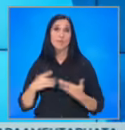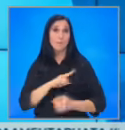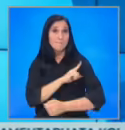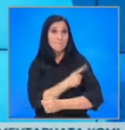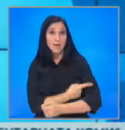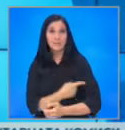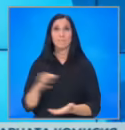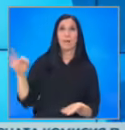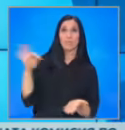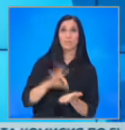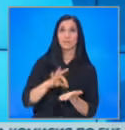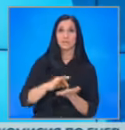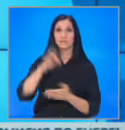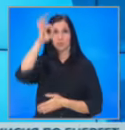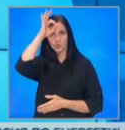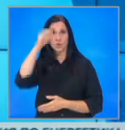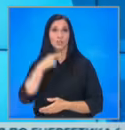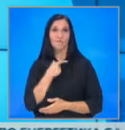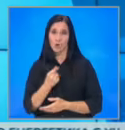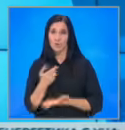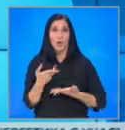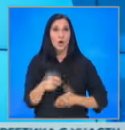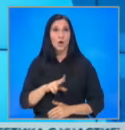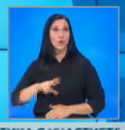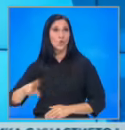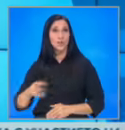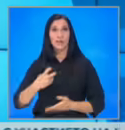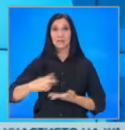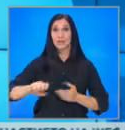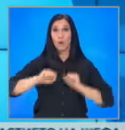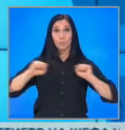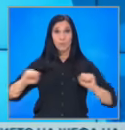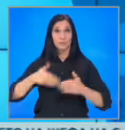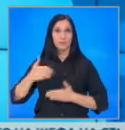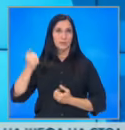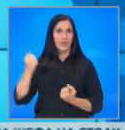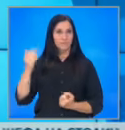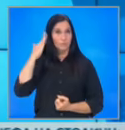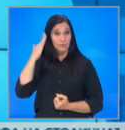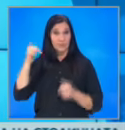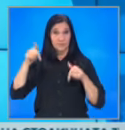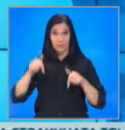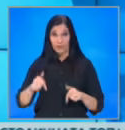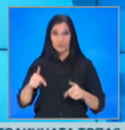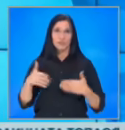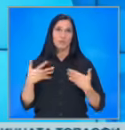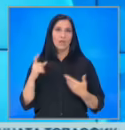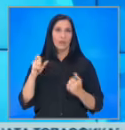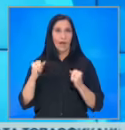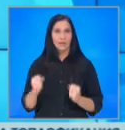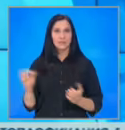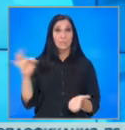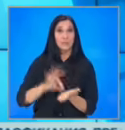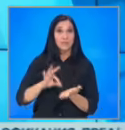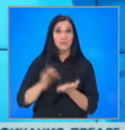максимално присъствие на учениците в класните стаи. Родители излязоха на протест пред Здравното министерство днес, за да поискат гаранции за присъствена